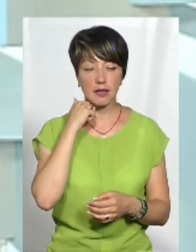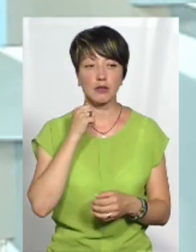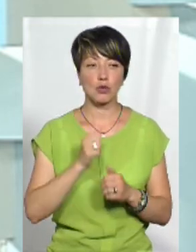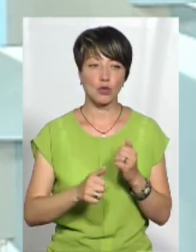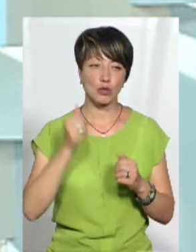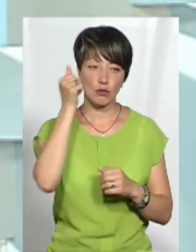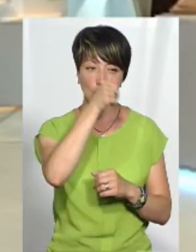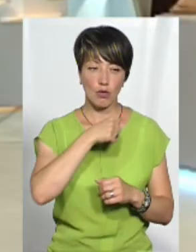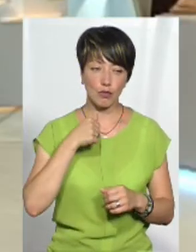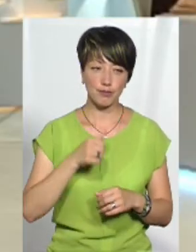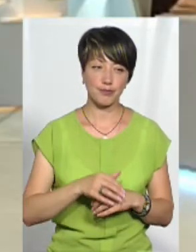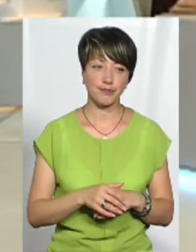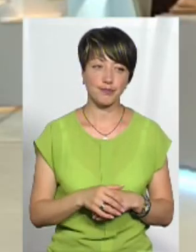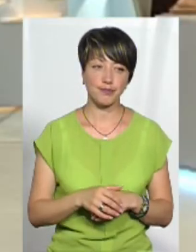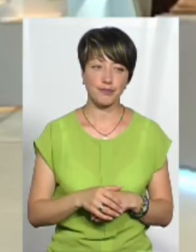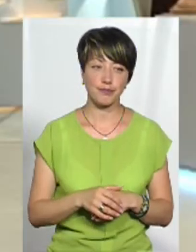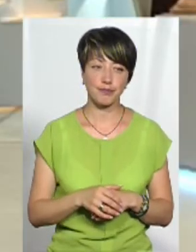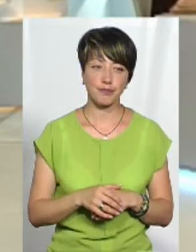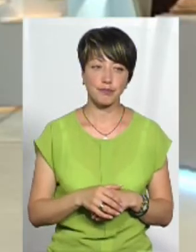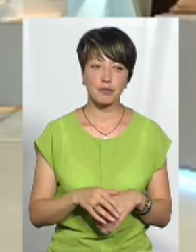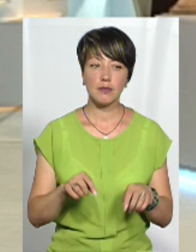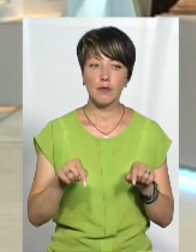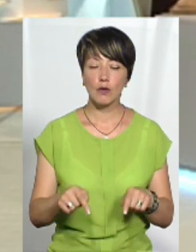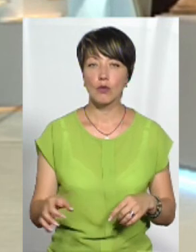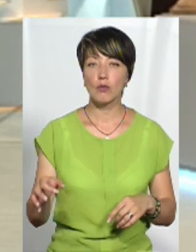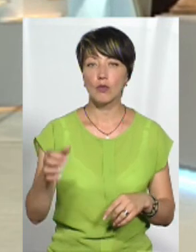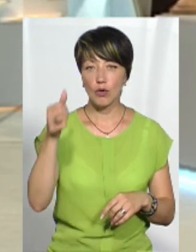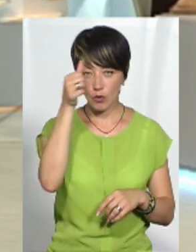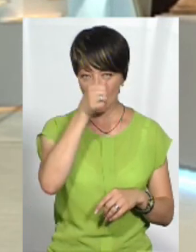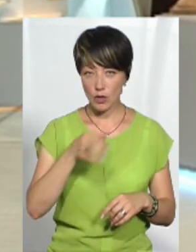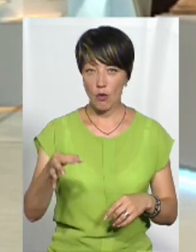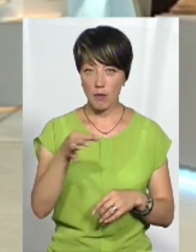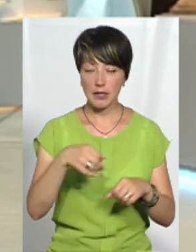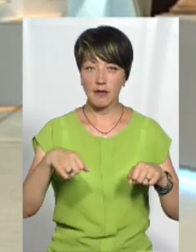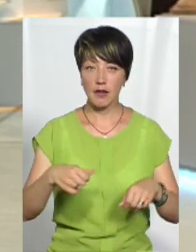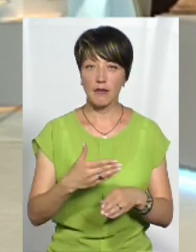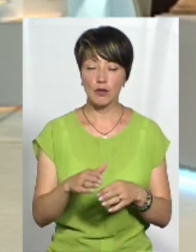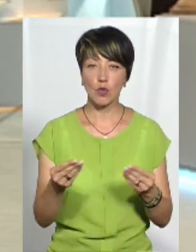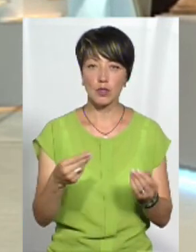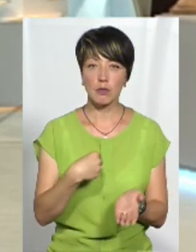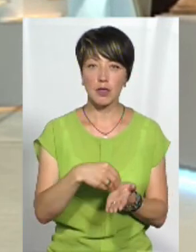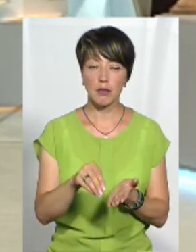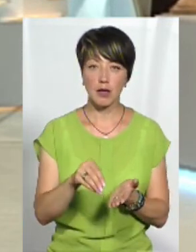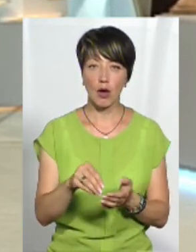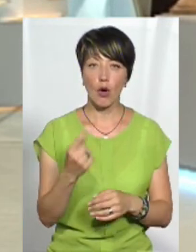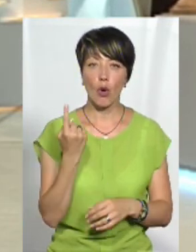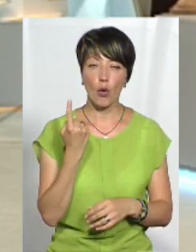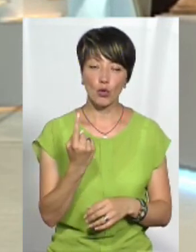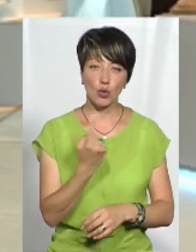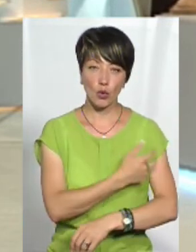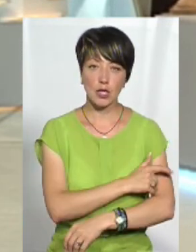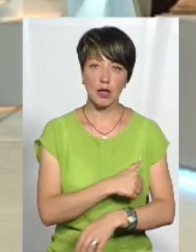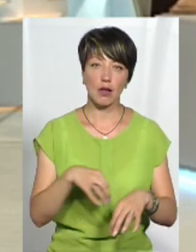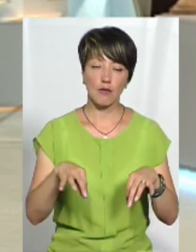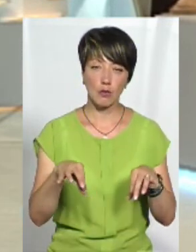з кожним роком. В цьому році обласна влада виділила кошти на придбання одного